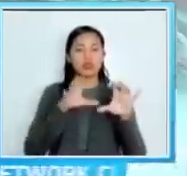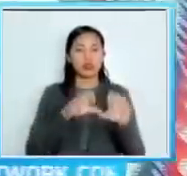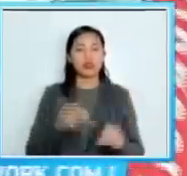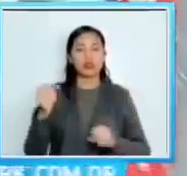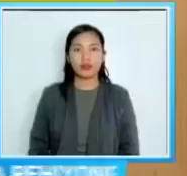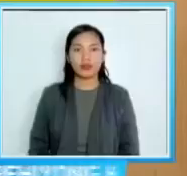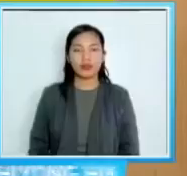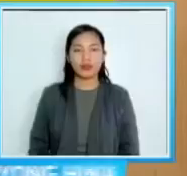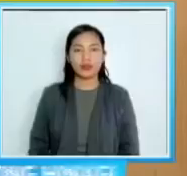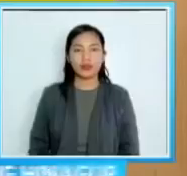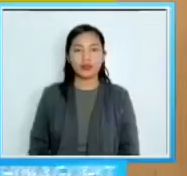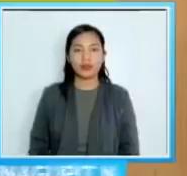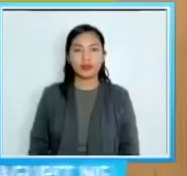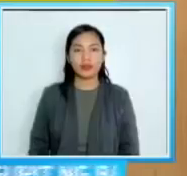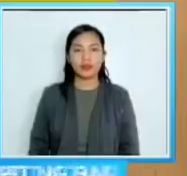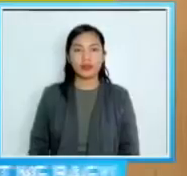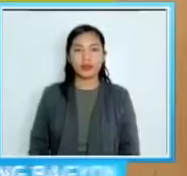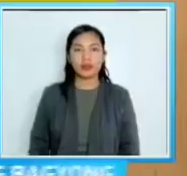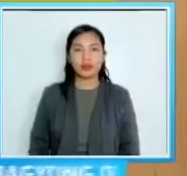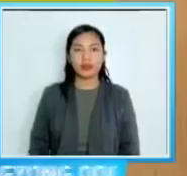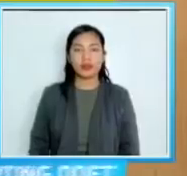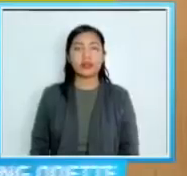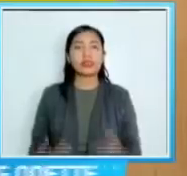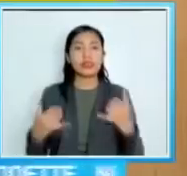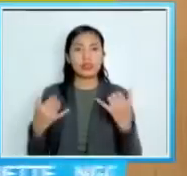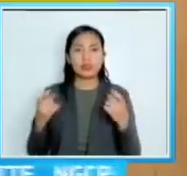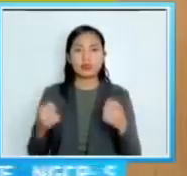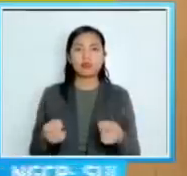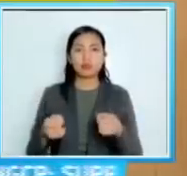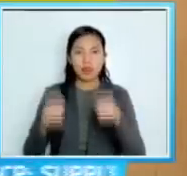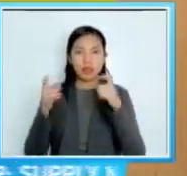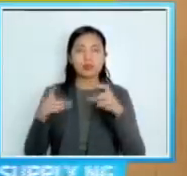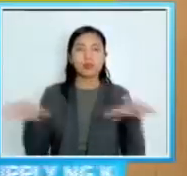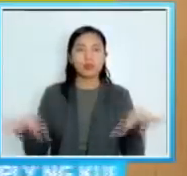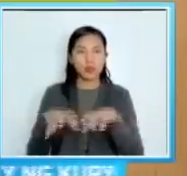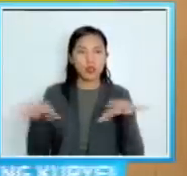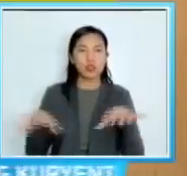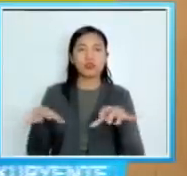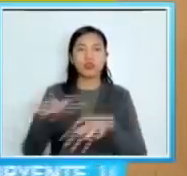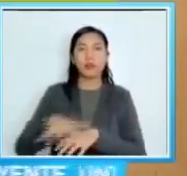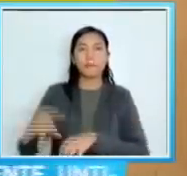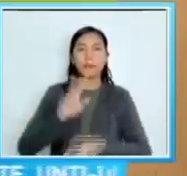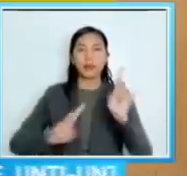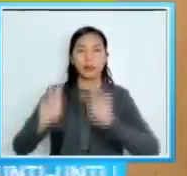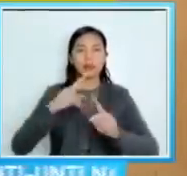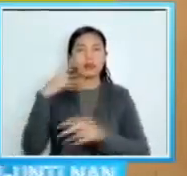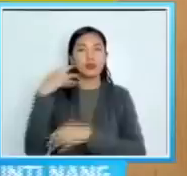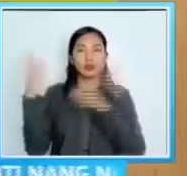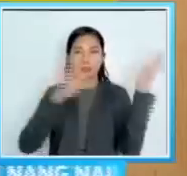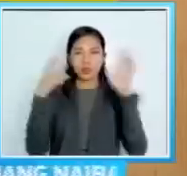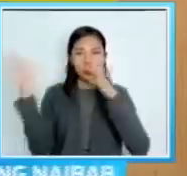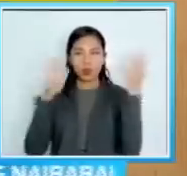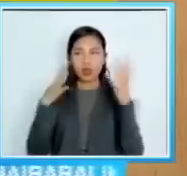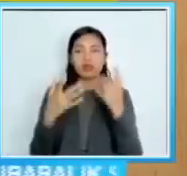wala pang pahayag. Nagkukumahog ngayon ang mga naapektuhan ng bagyo sa Surigao City na makakuha ng pangunahing pangangailangan